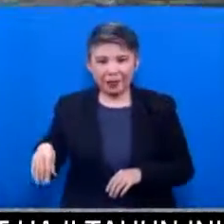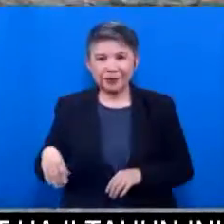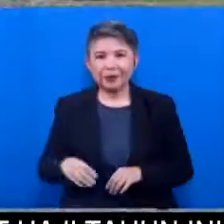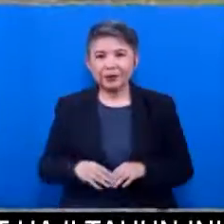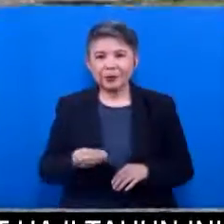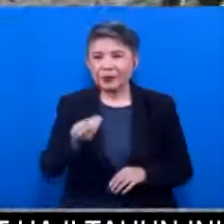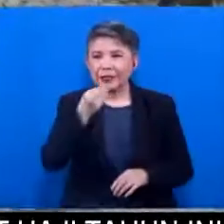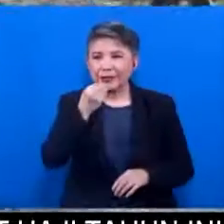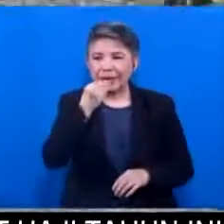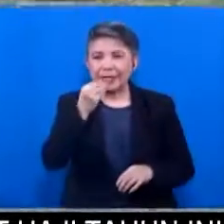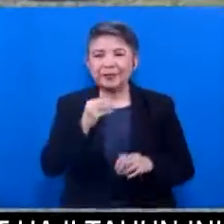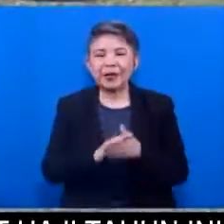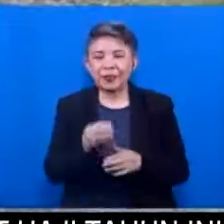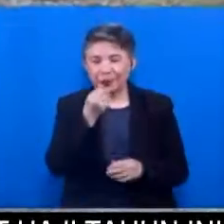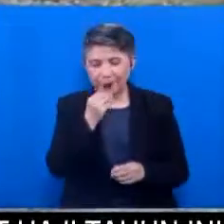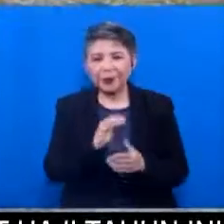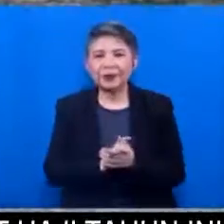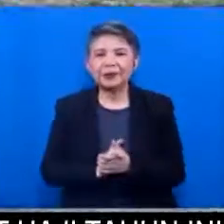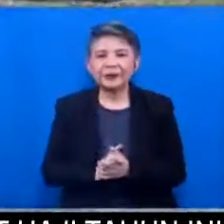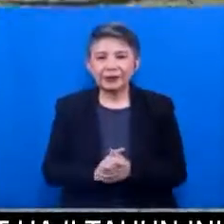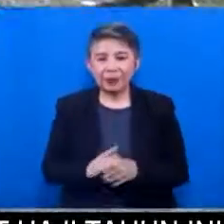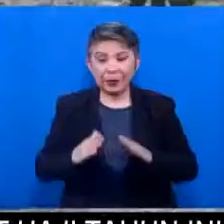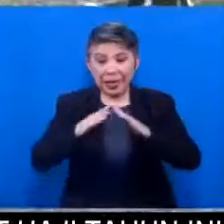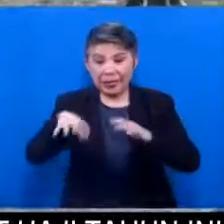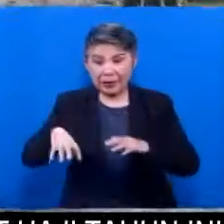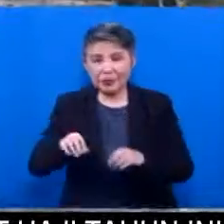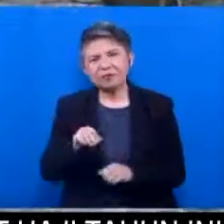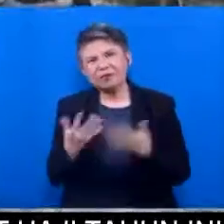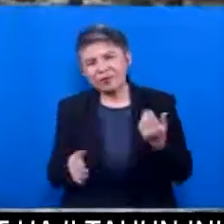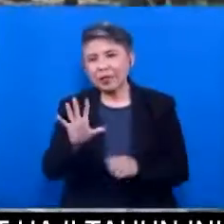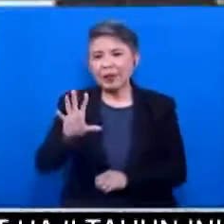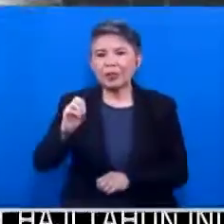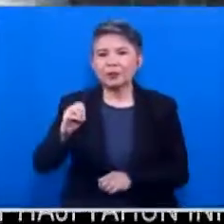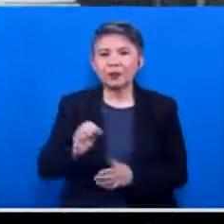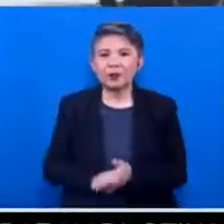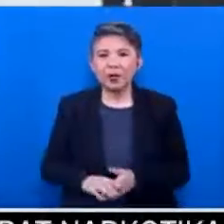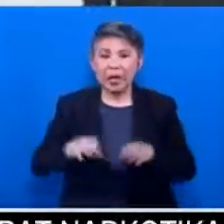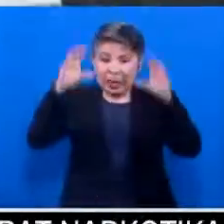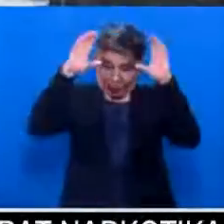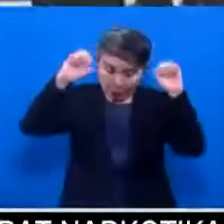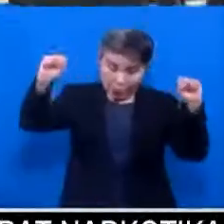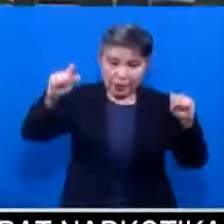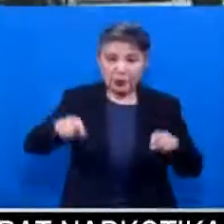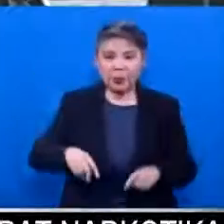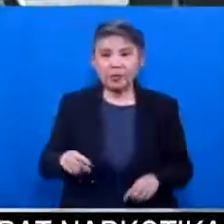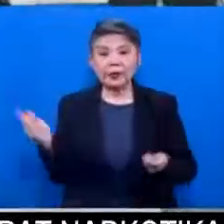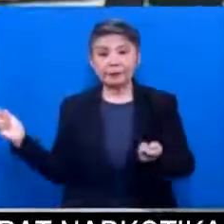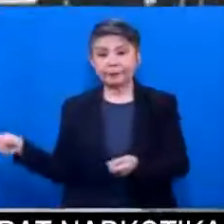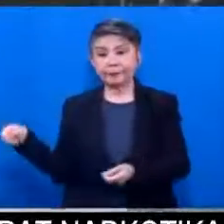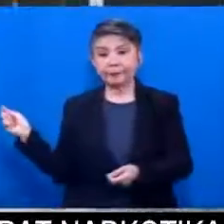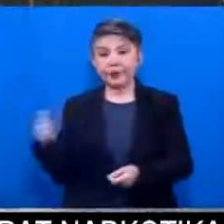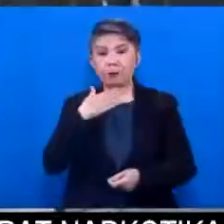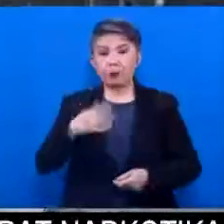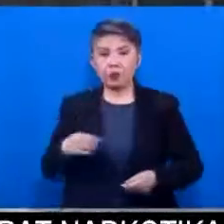mencari makan jarak dari lokasi makan dan kandang Sekitar 500 meter perjalanan kembali ke kandang diawasi penggembala maupun